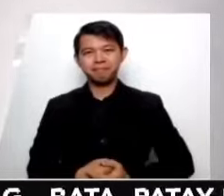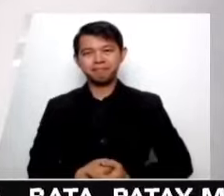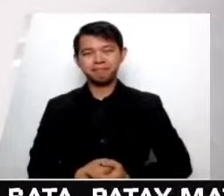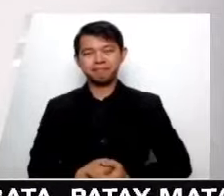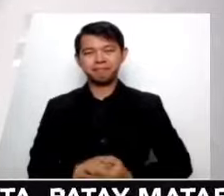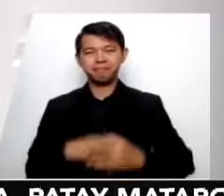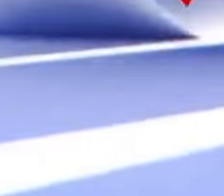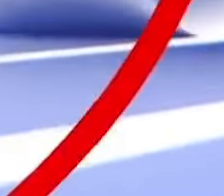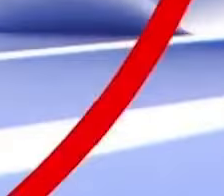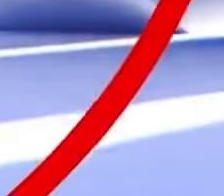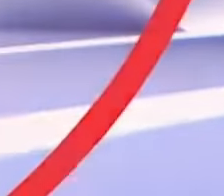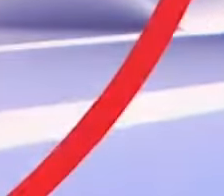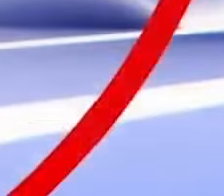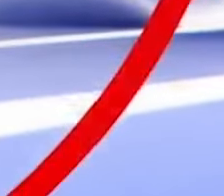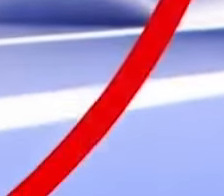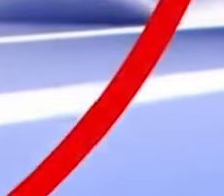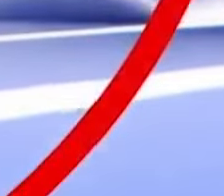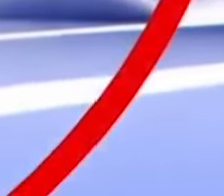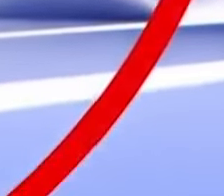News.